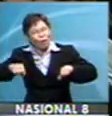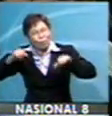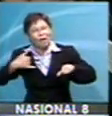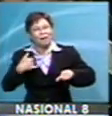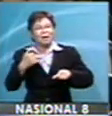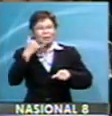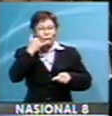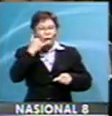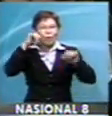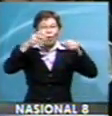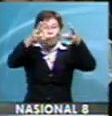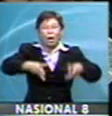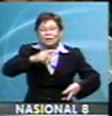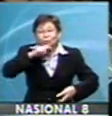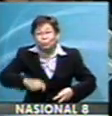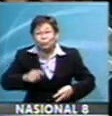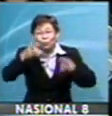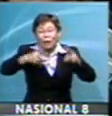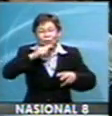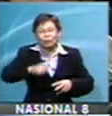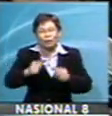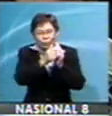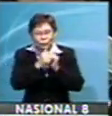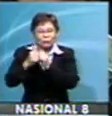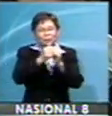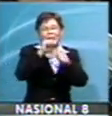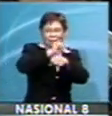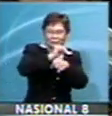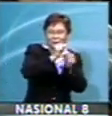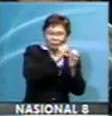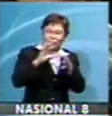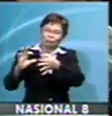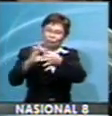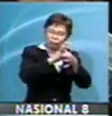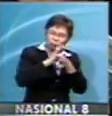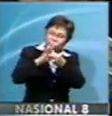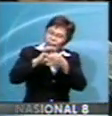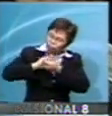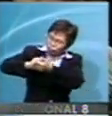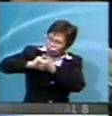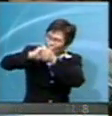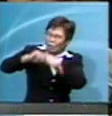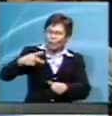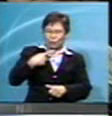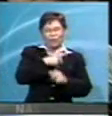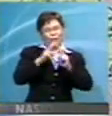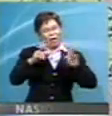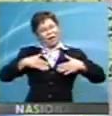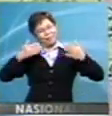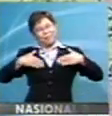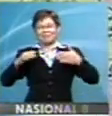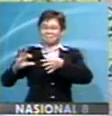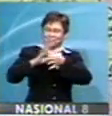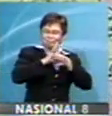untukak kita boleh bersama-sama kerjalah jadi dari sana itu kami very